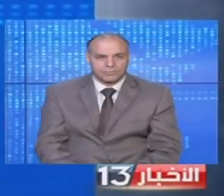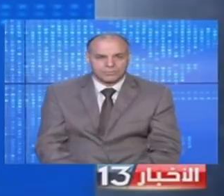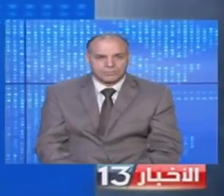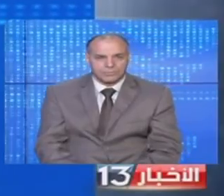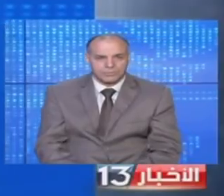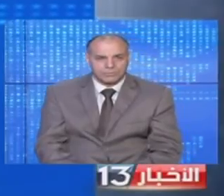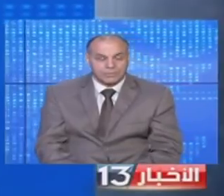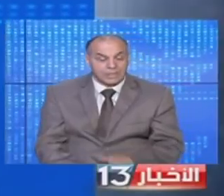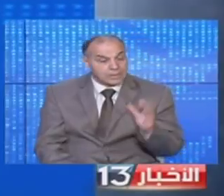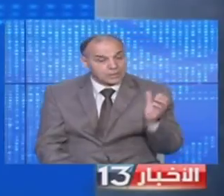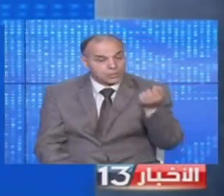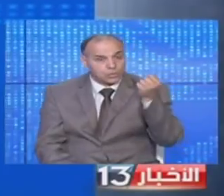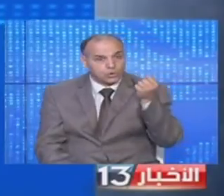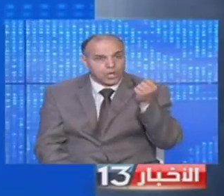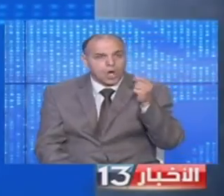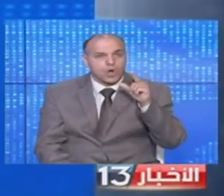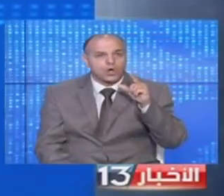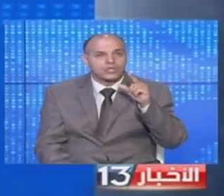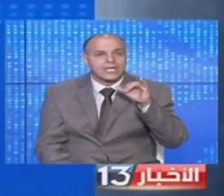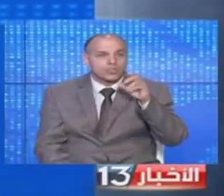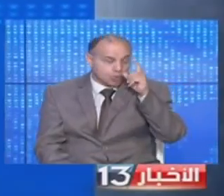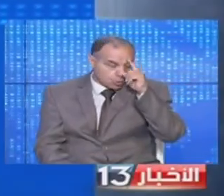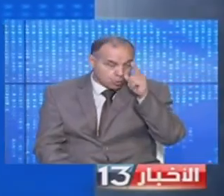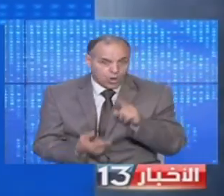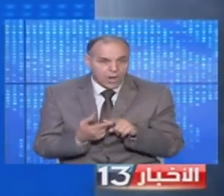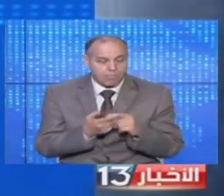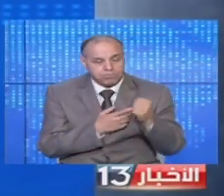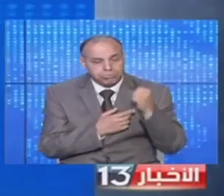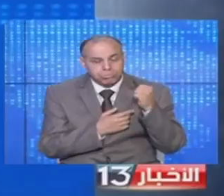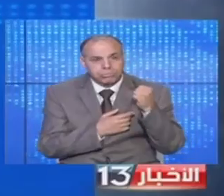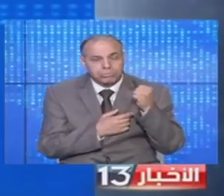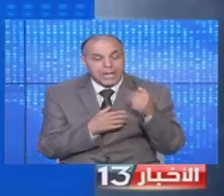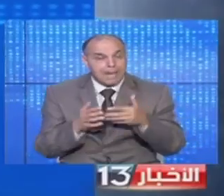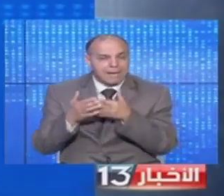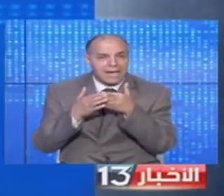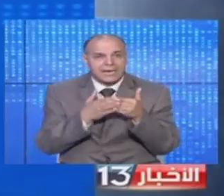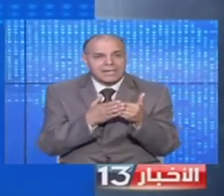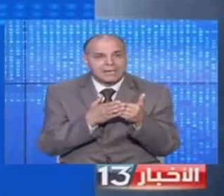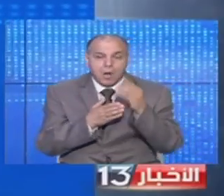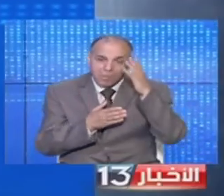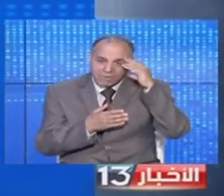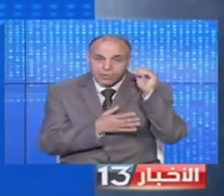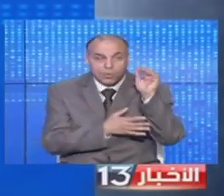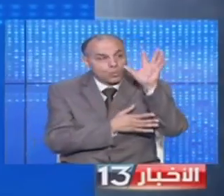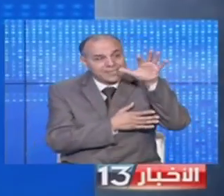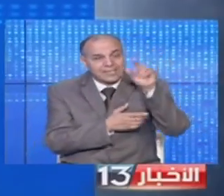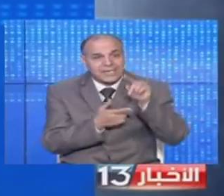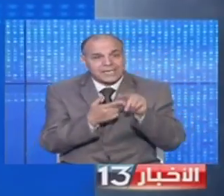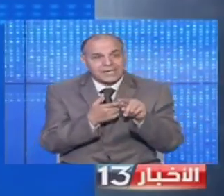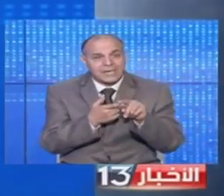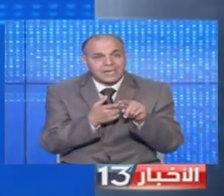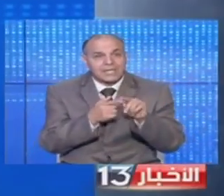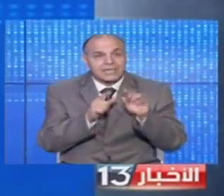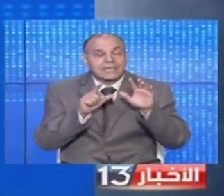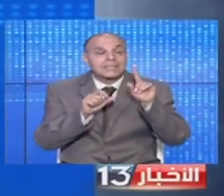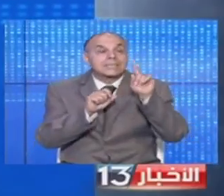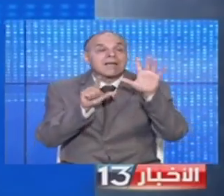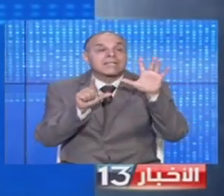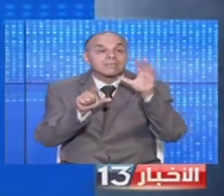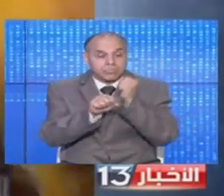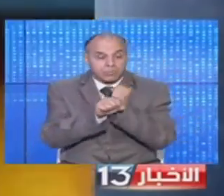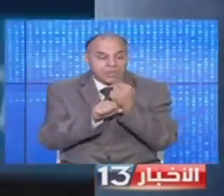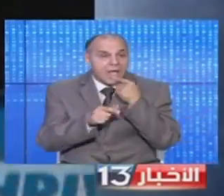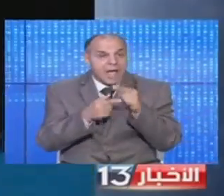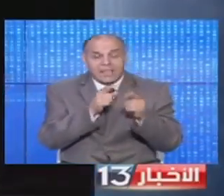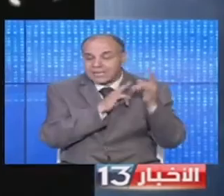توج لوس انجلوس ليكرز ابي لقب البطوله الامريكيه لمحترفي كره السله للمره السابعه عشره